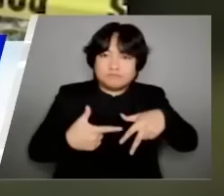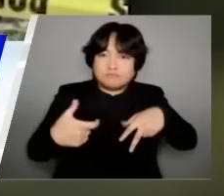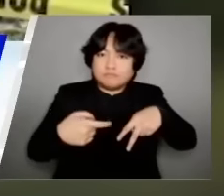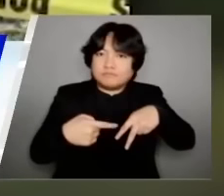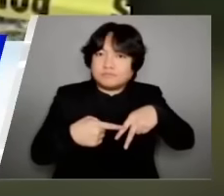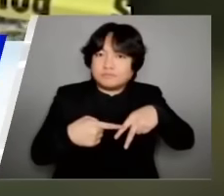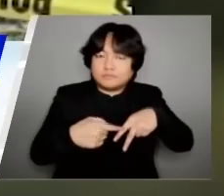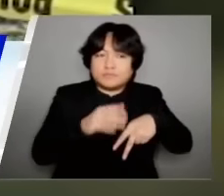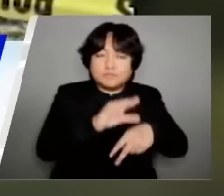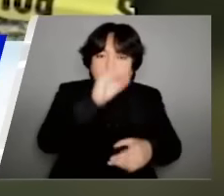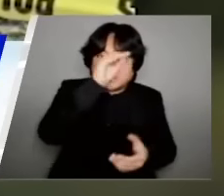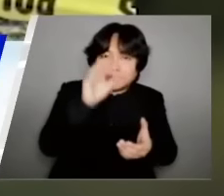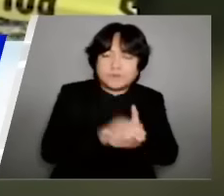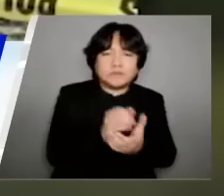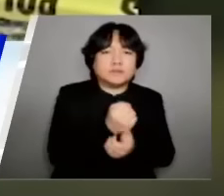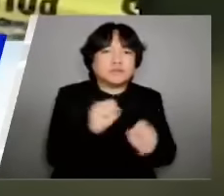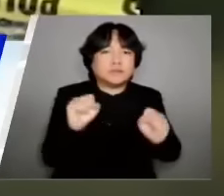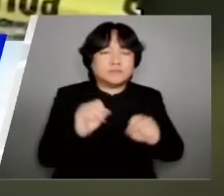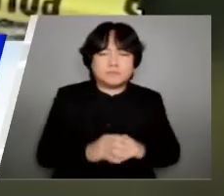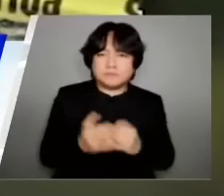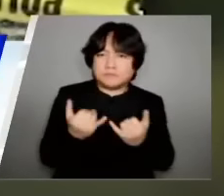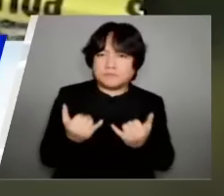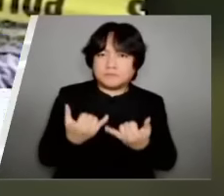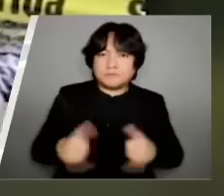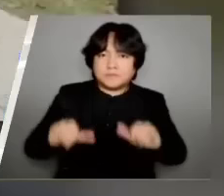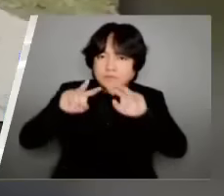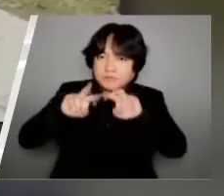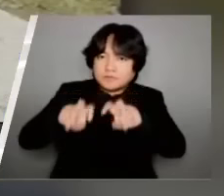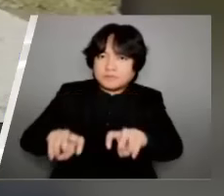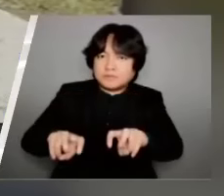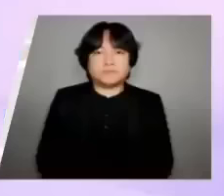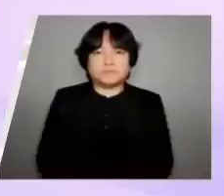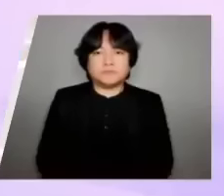kapitan. Patuloy ang imbestigasyon sa motibo sa krimen.